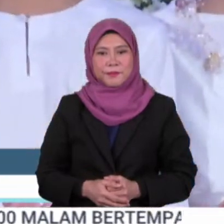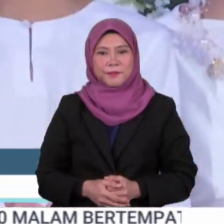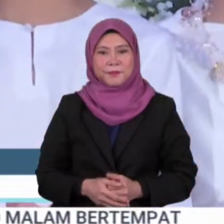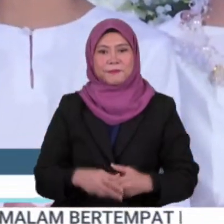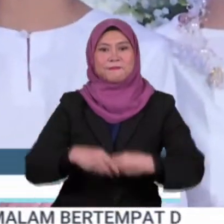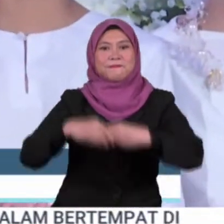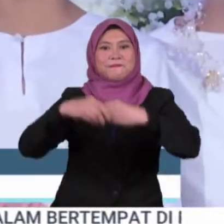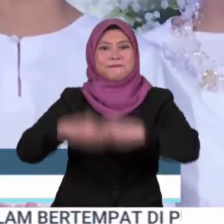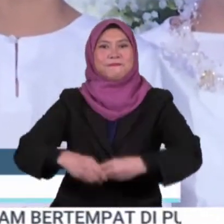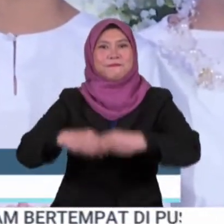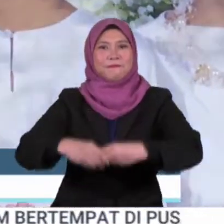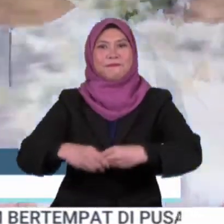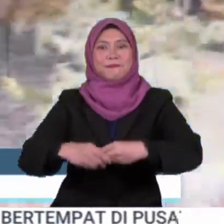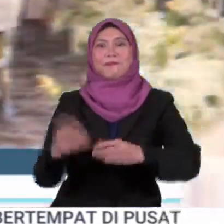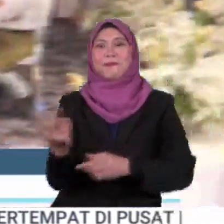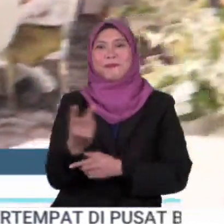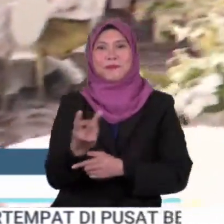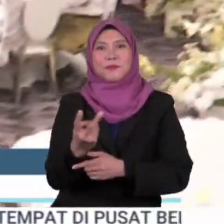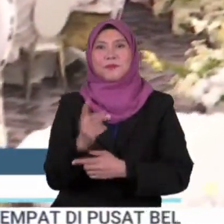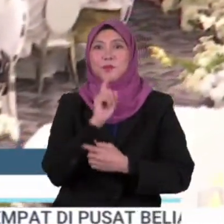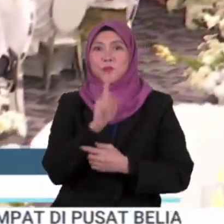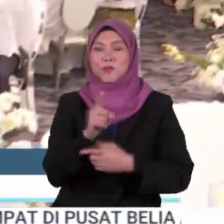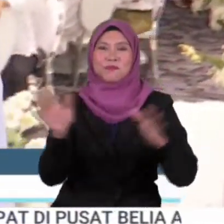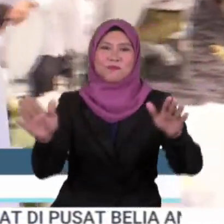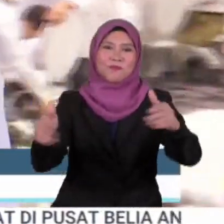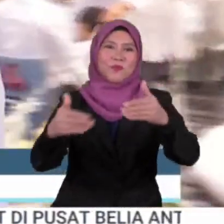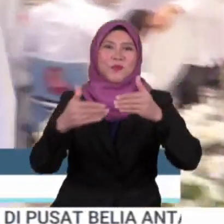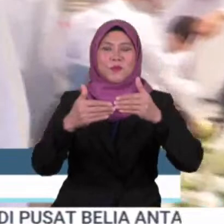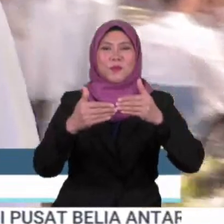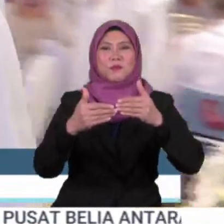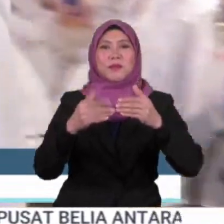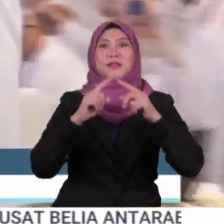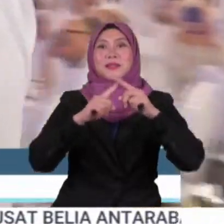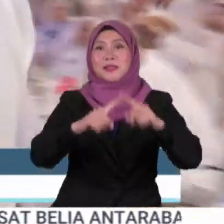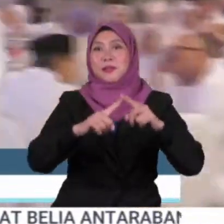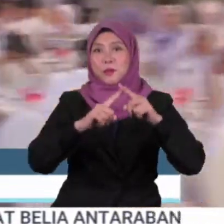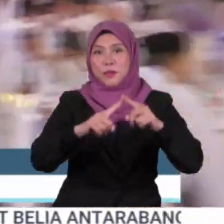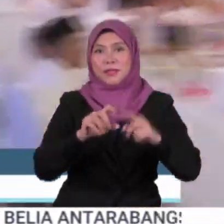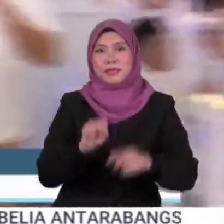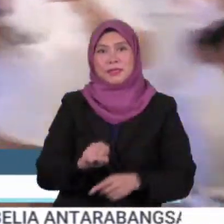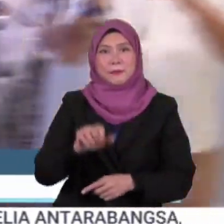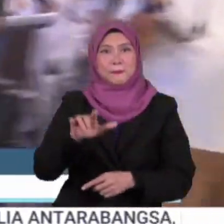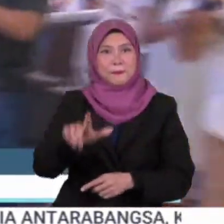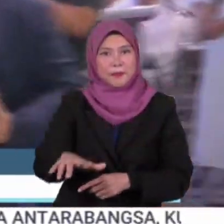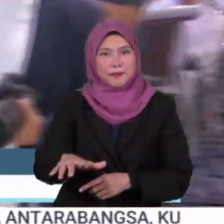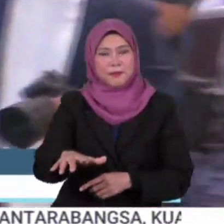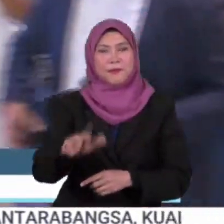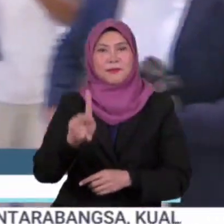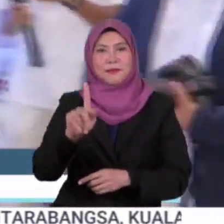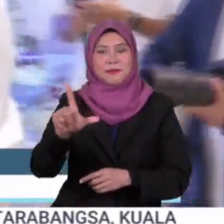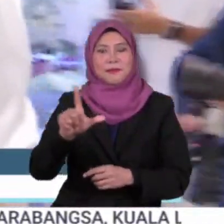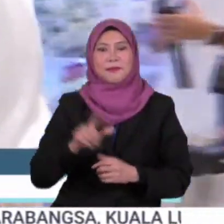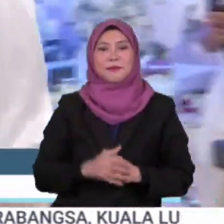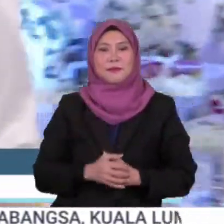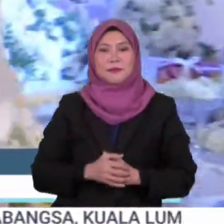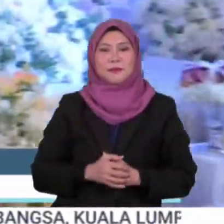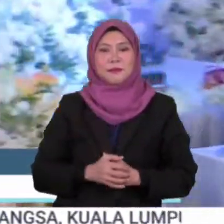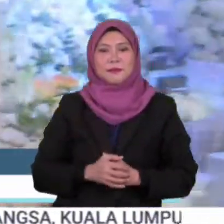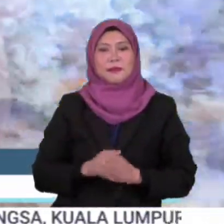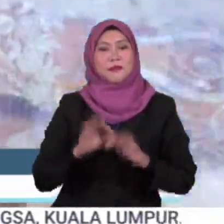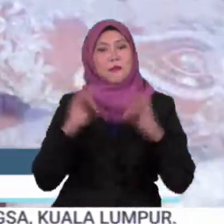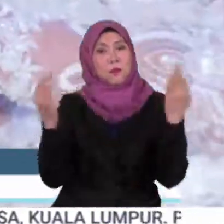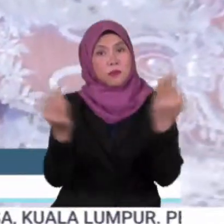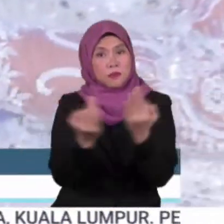Majlis pernikahan pasangan ini berlangsung secara tertutup di sebuah dewan di setapak Kuala Lumpur. Majlis tersebut